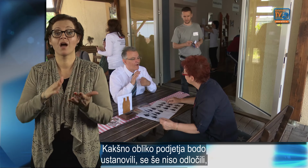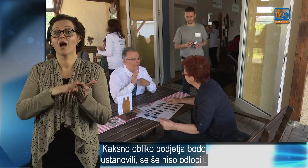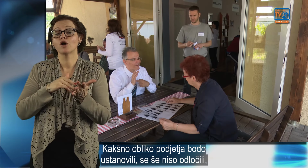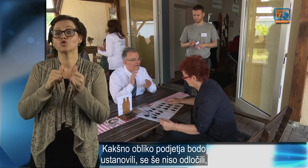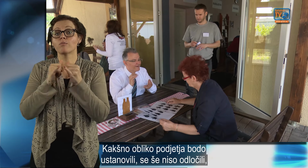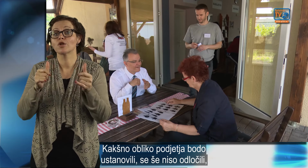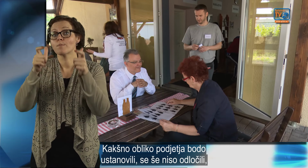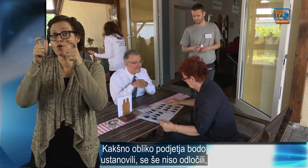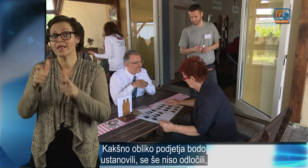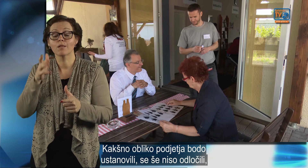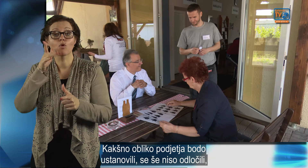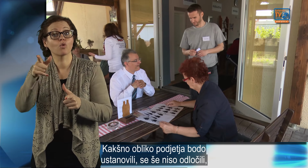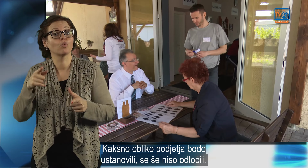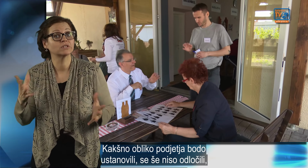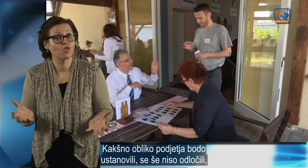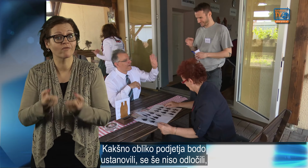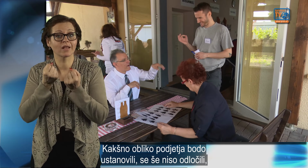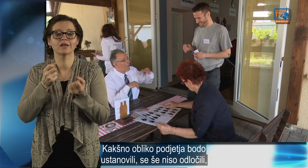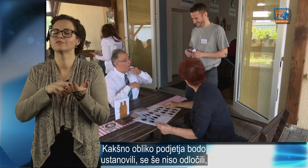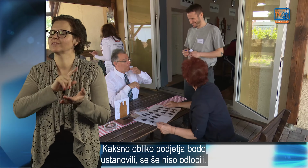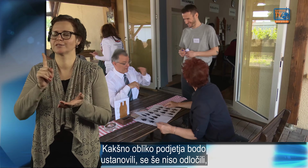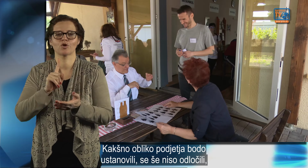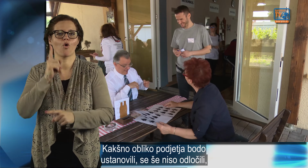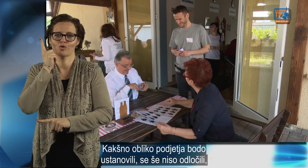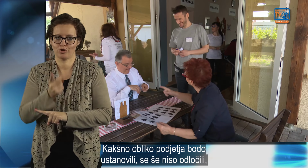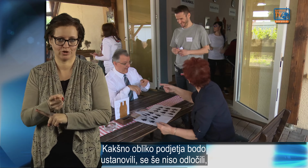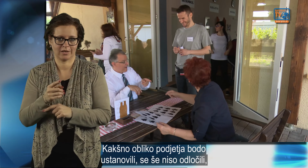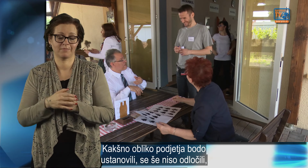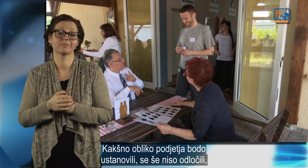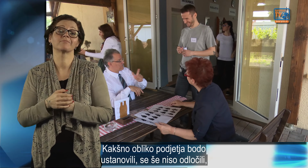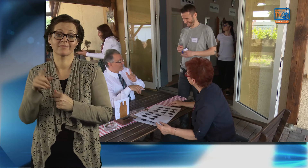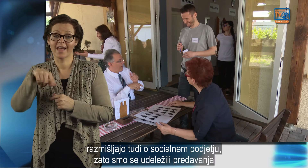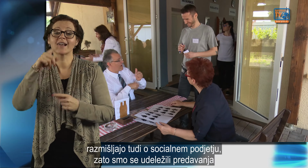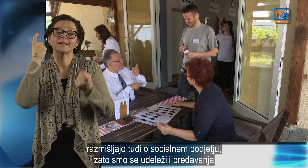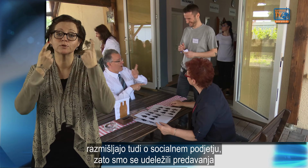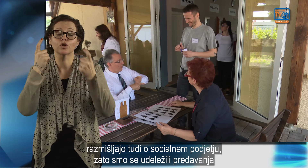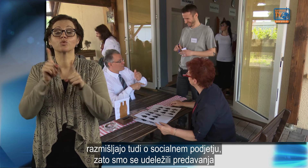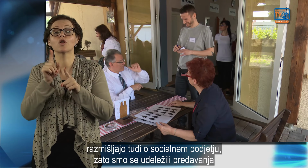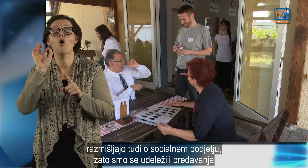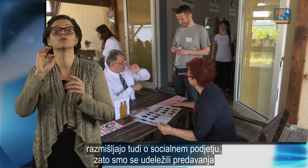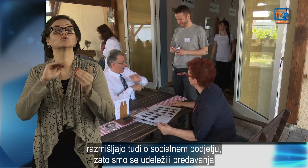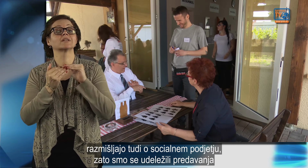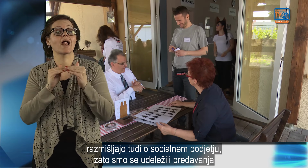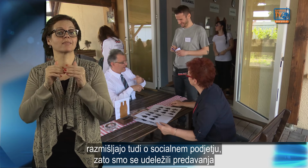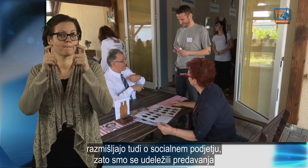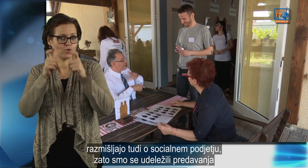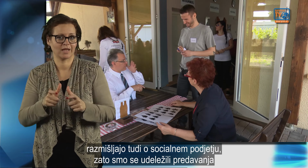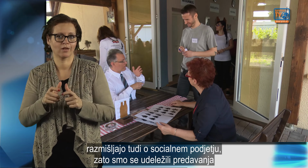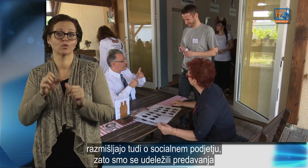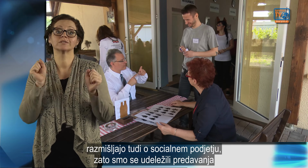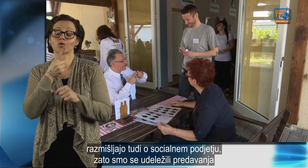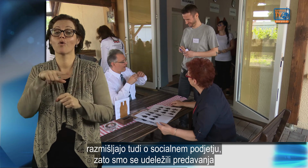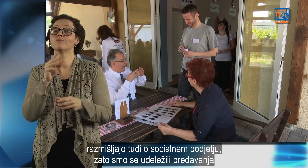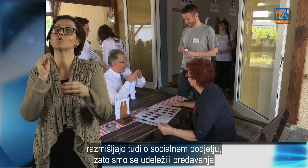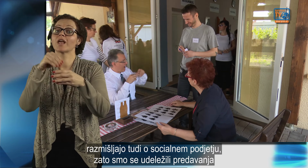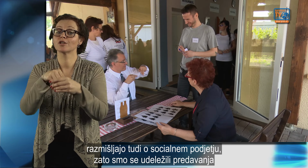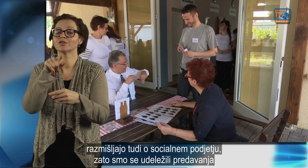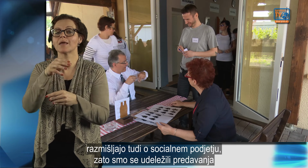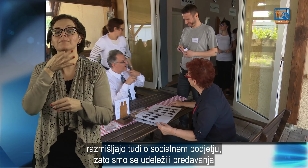Kakšno obliko podjetja bodo ustenovili, se še niso odločili. Razmišljajo tudi o socialnem podjetju,